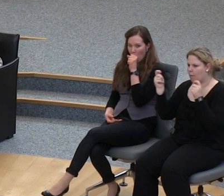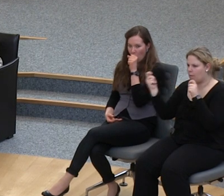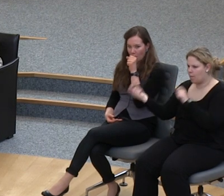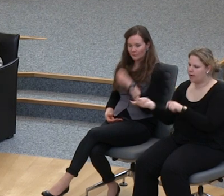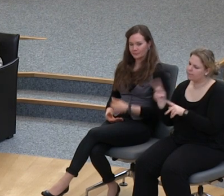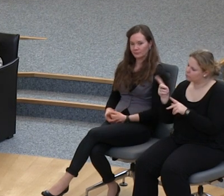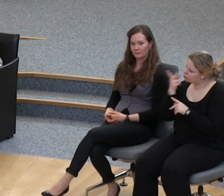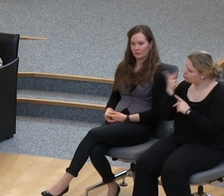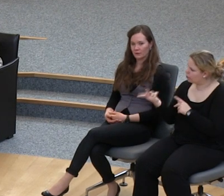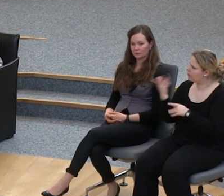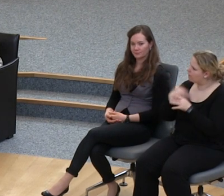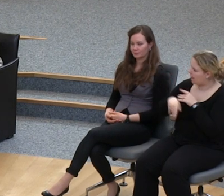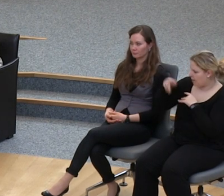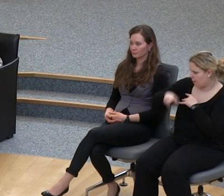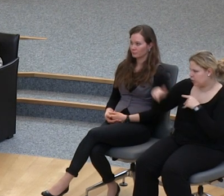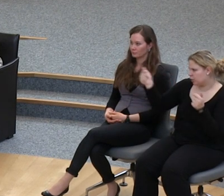Pflegebedürftigkeit,